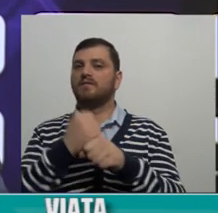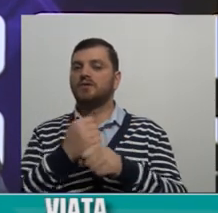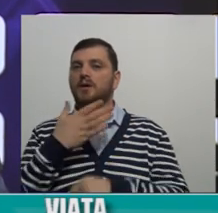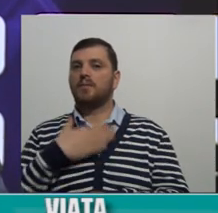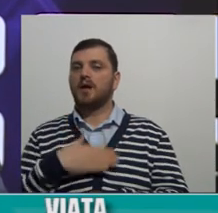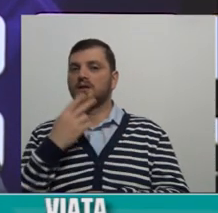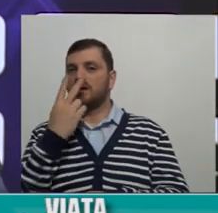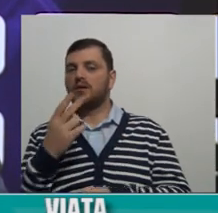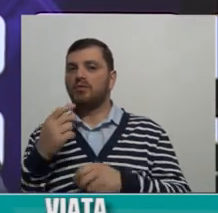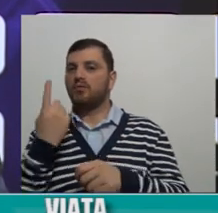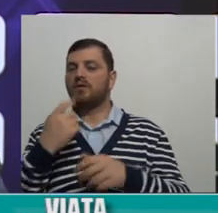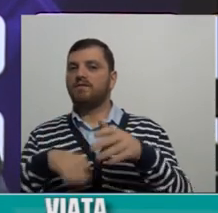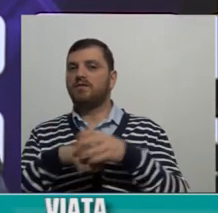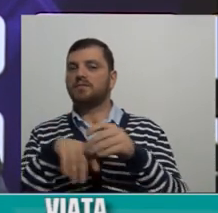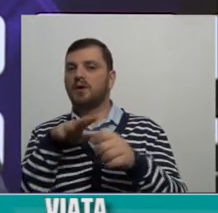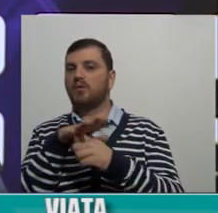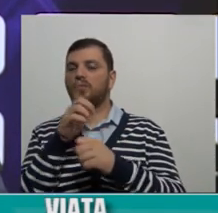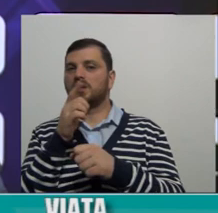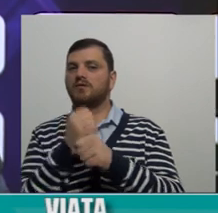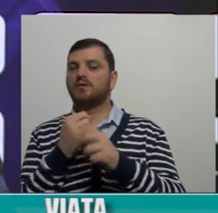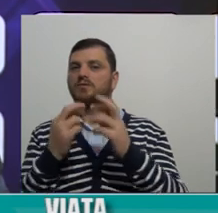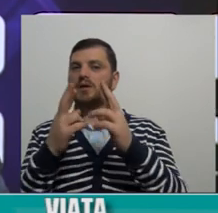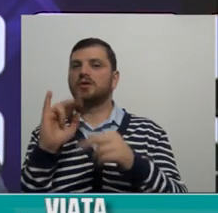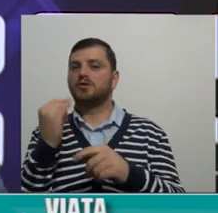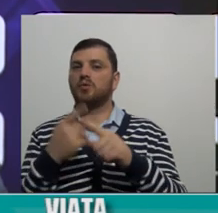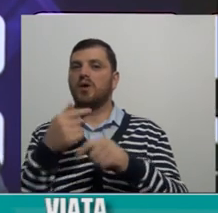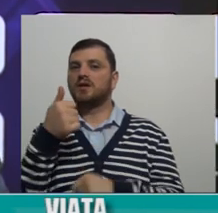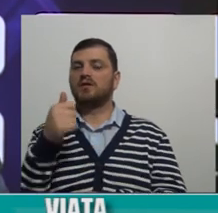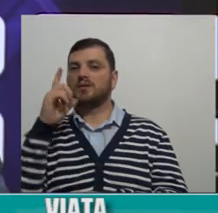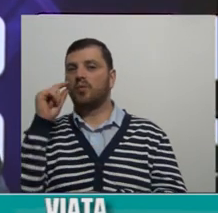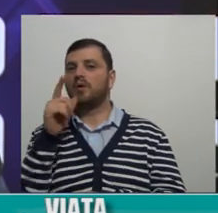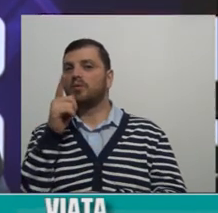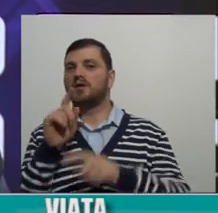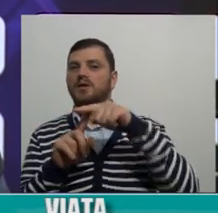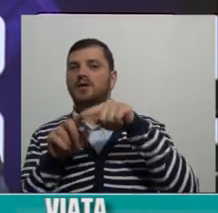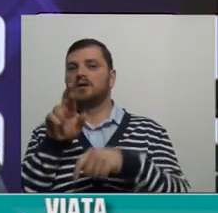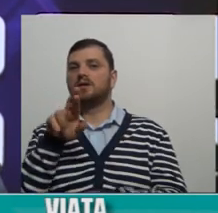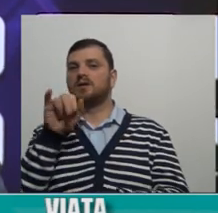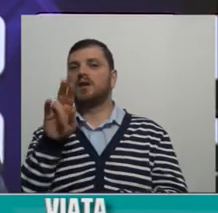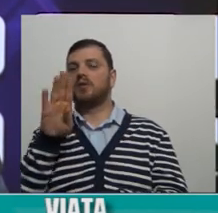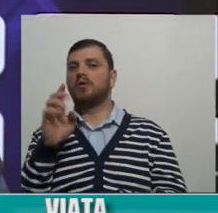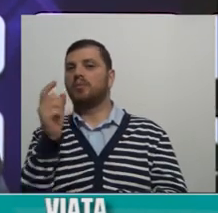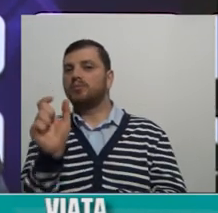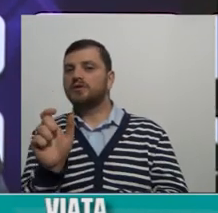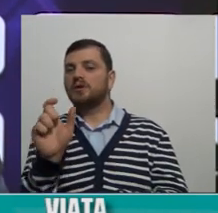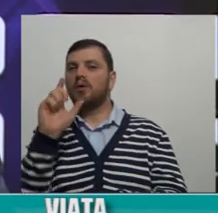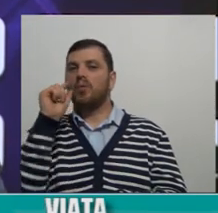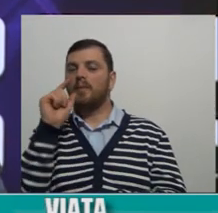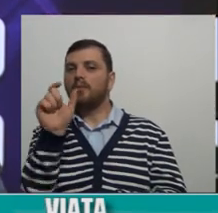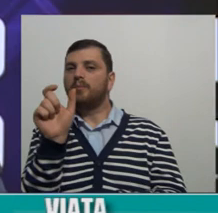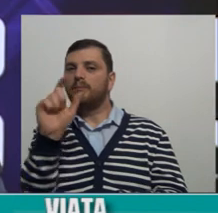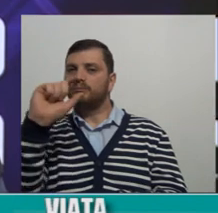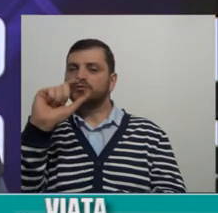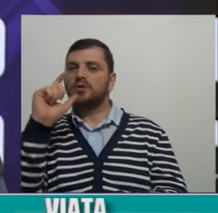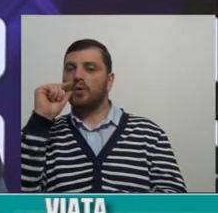fotbal plăcut ochiului, jucăm un fotbal pe contraatac, unde ne-am creat ocazii și chiar oamenii în tribună și puținii care sunt